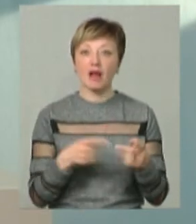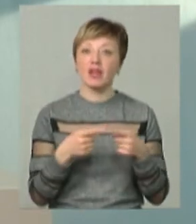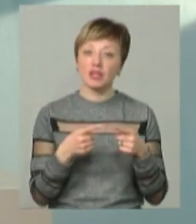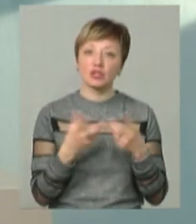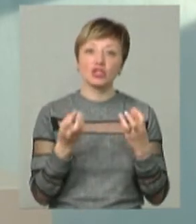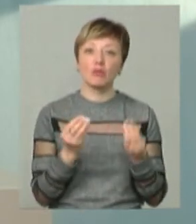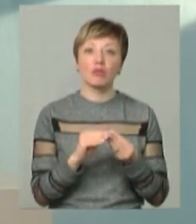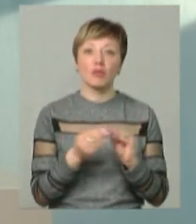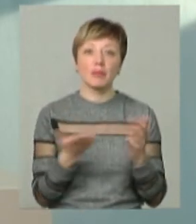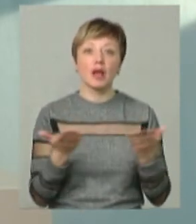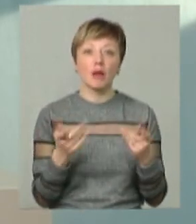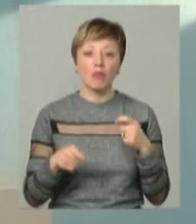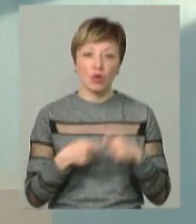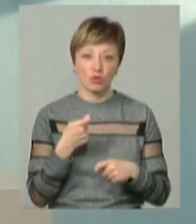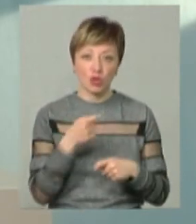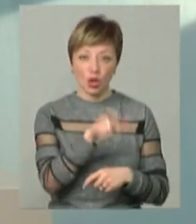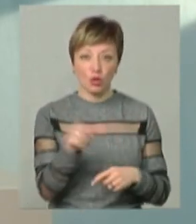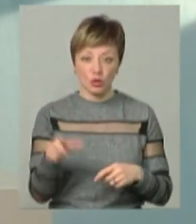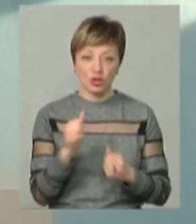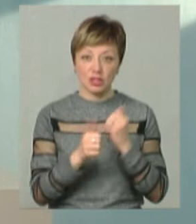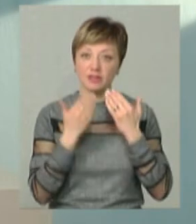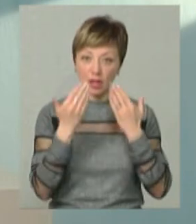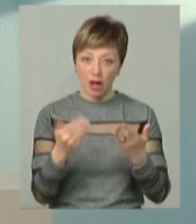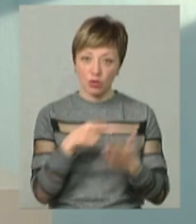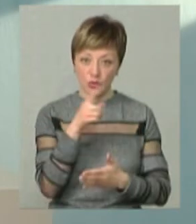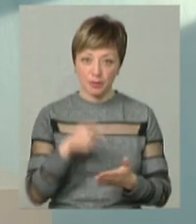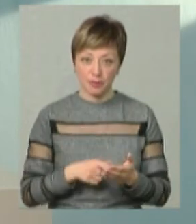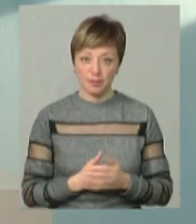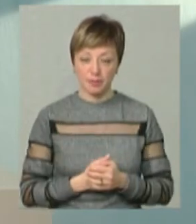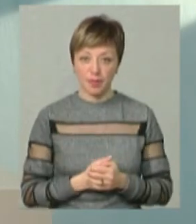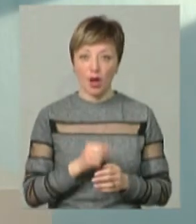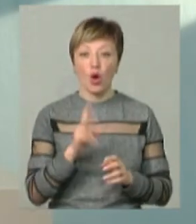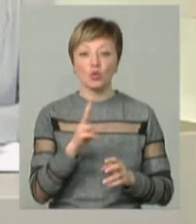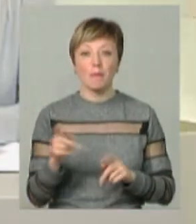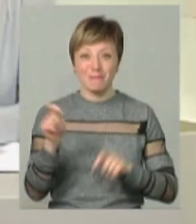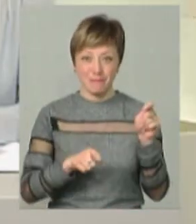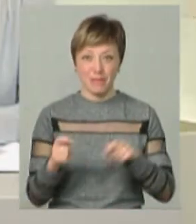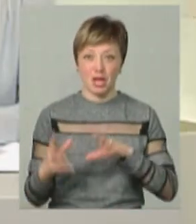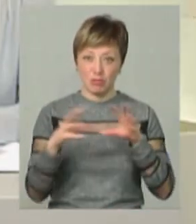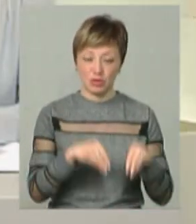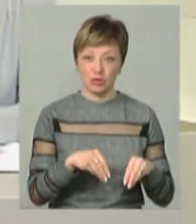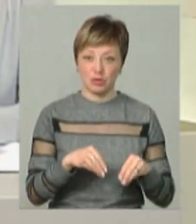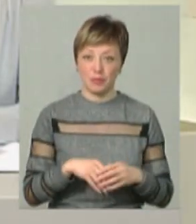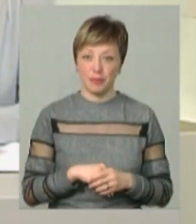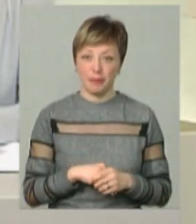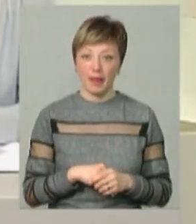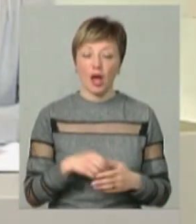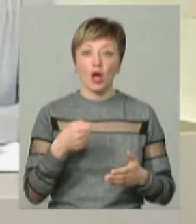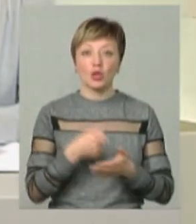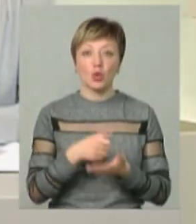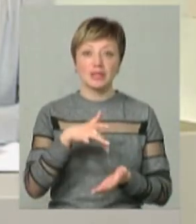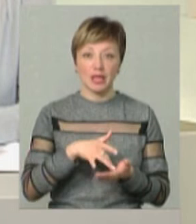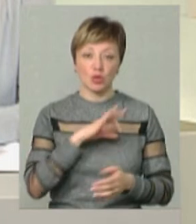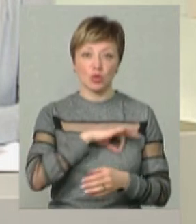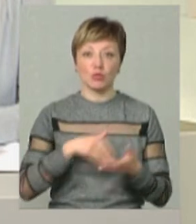квартирного, з якими порушеннями люди ще найчастіше звертаються, переміщені особи? Руслана. До центру правової